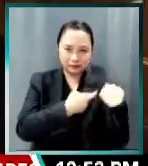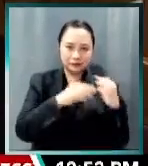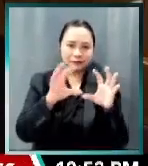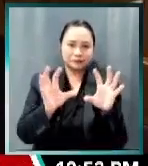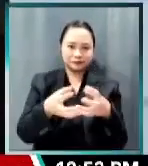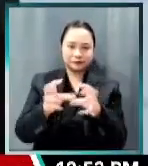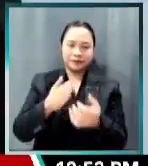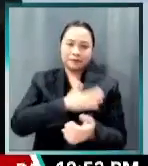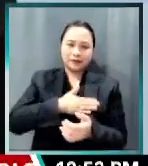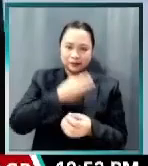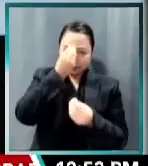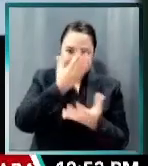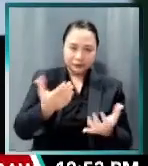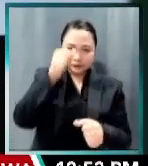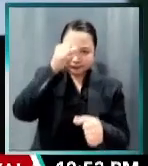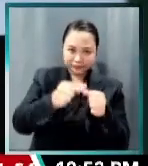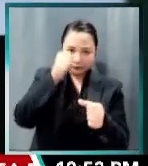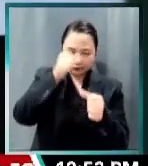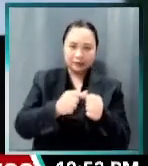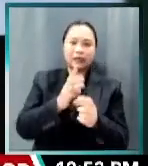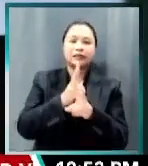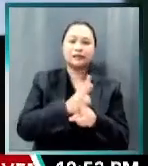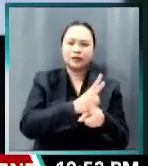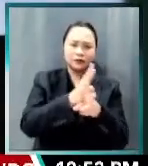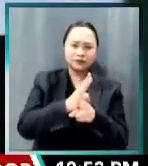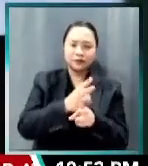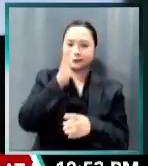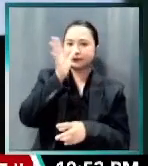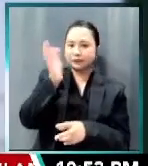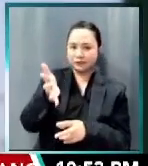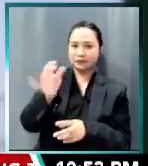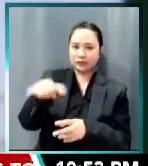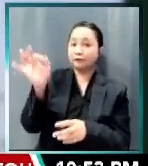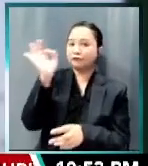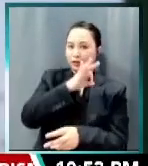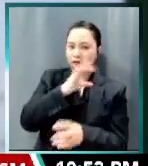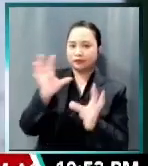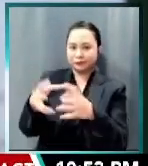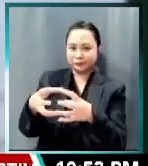sa publiko, maging mapagmatsyag at huwag pansinin ang mga ganitong aktibidad.